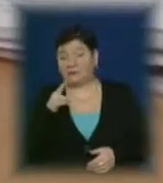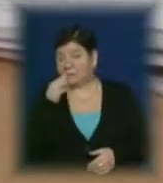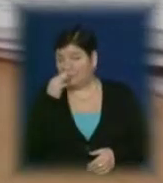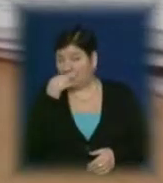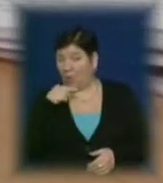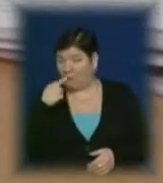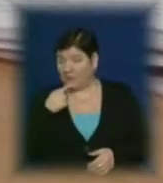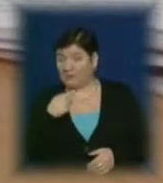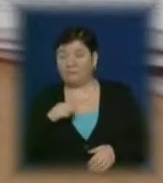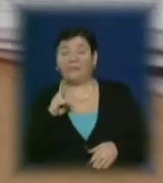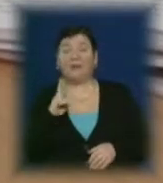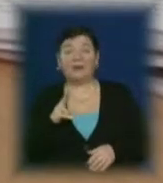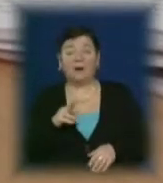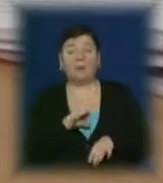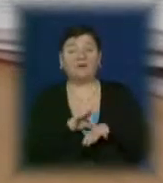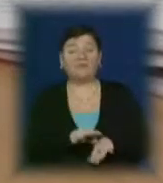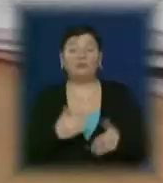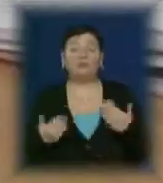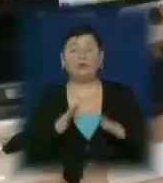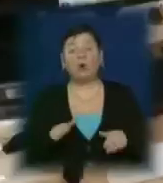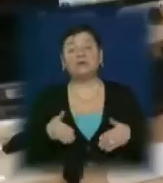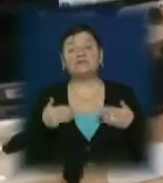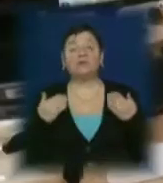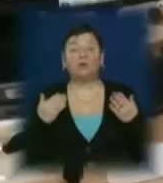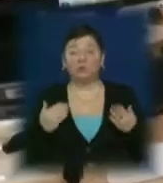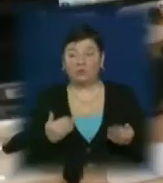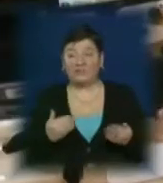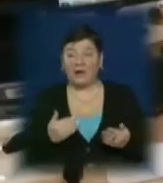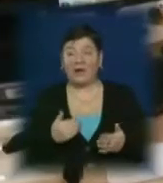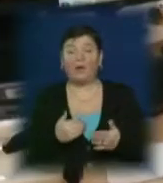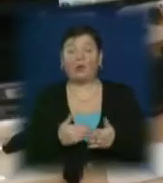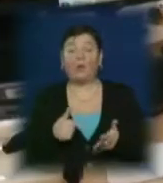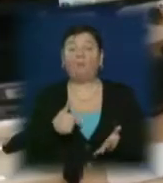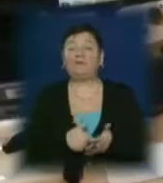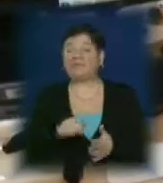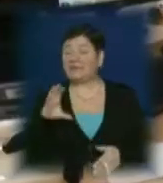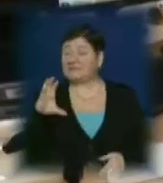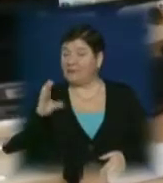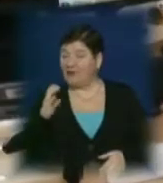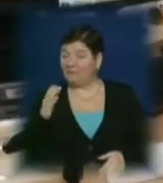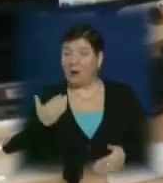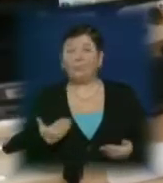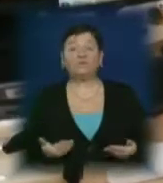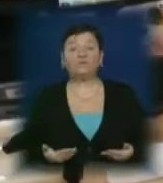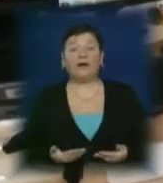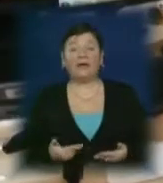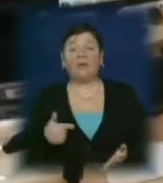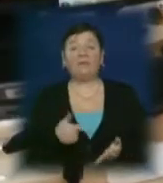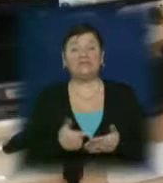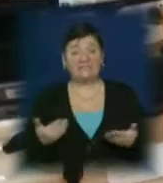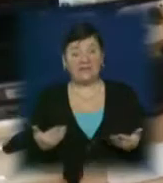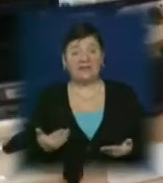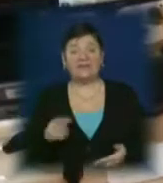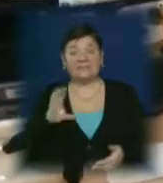в будь-яке місто. Там. Наприклад, якщо звернуться, хай буде місто Свалява, так? Проживає в місті Свалява, але звертається